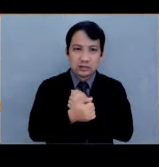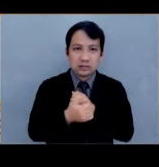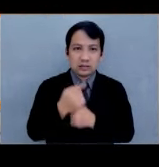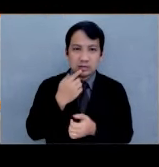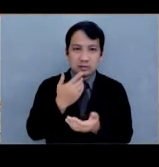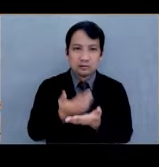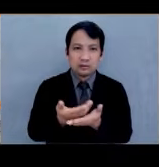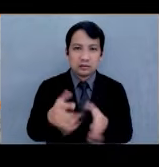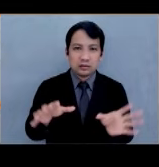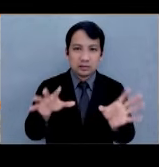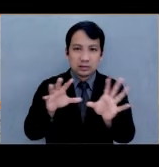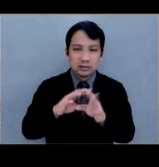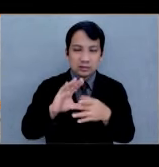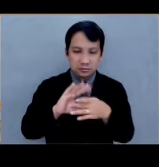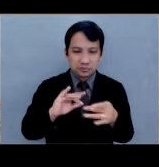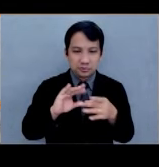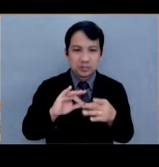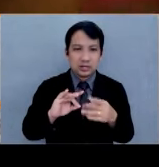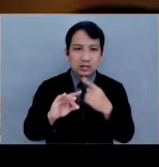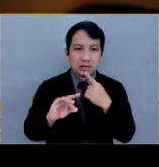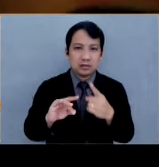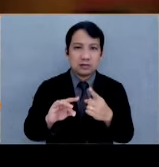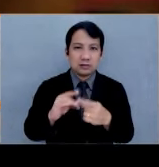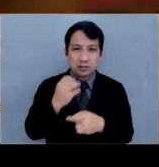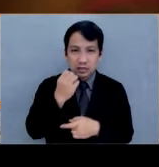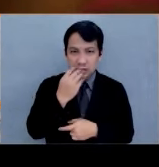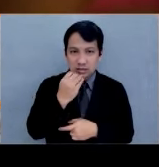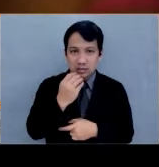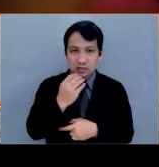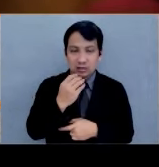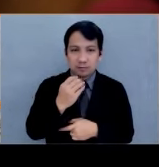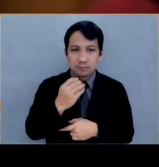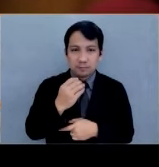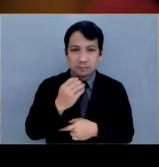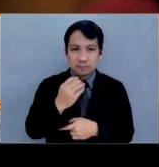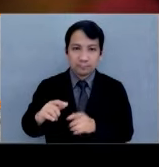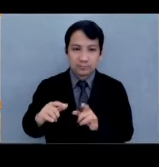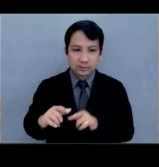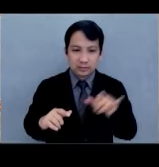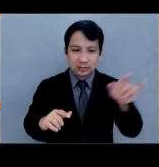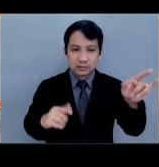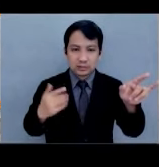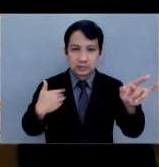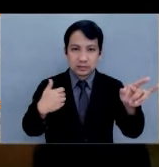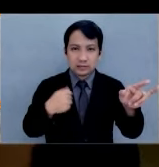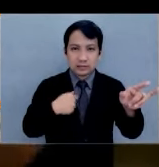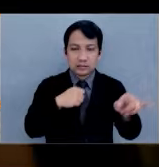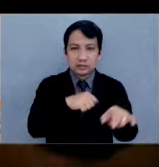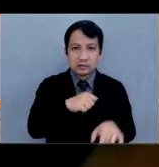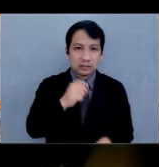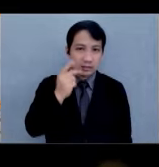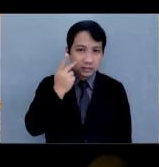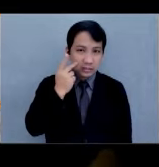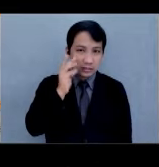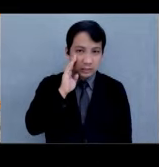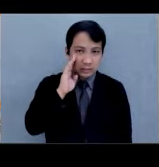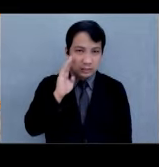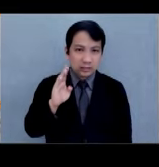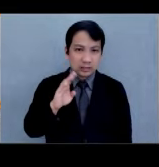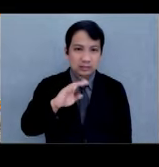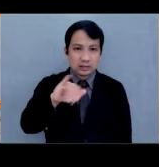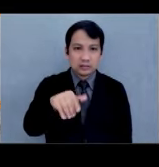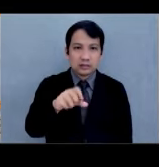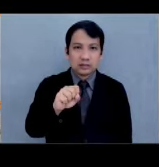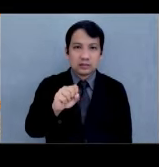ang sa kwento ng pelikula mula Hong Kong ay bumiyahe pa Canada ang karakter ni Kathryn Bernardo na si Joy. Wala pa